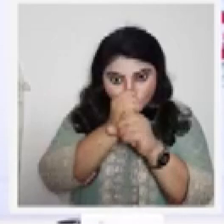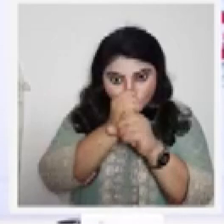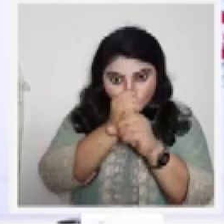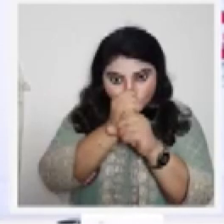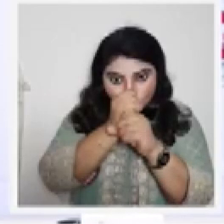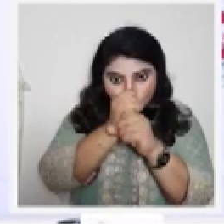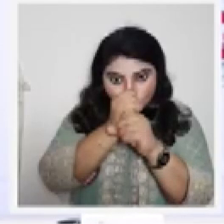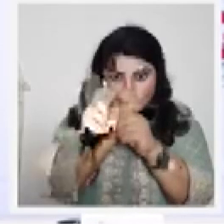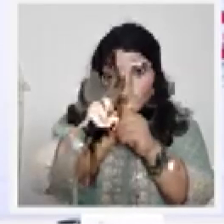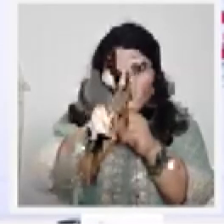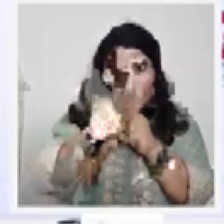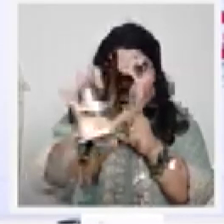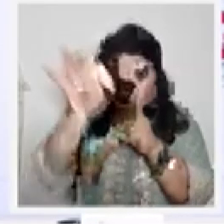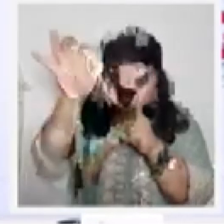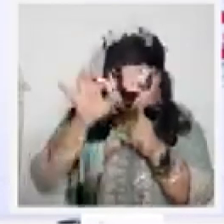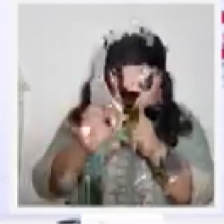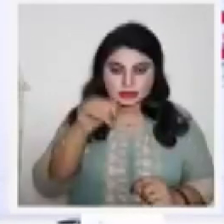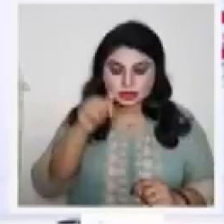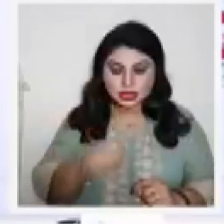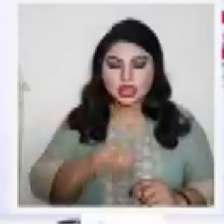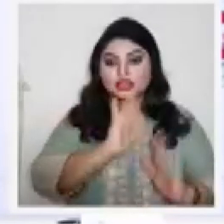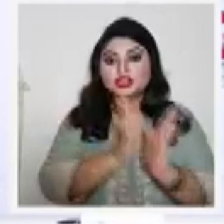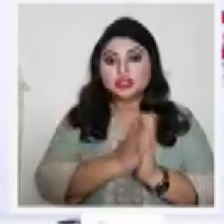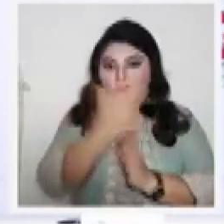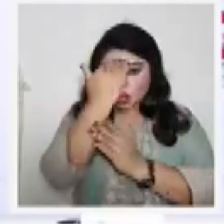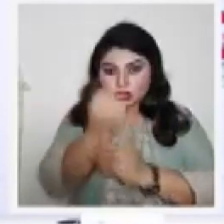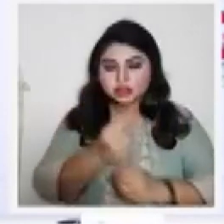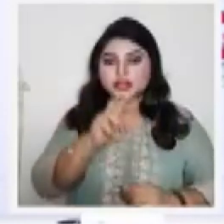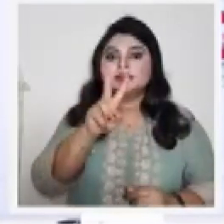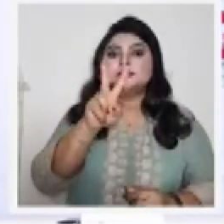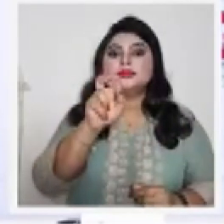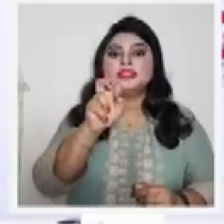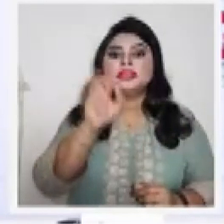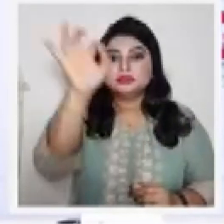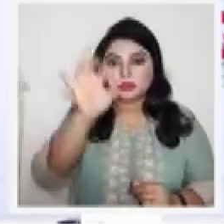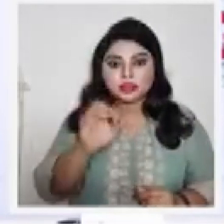গত 24 ঘন্টায় সুস্থ হয়েছেন 1,020 জন, এ পর্যন্ত সুস্থ